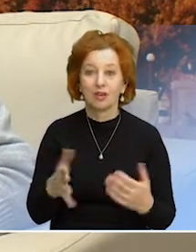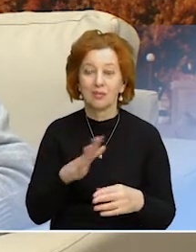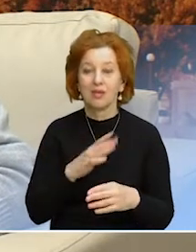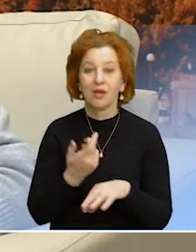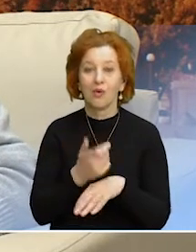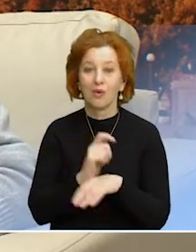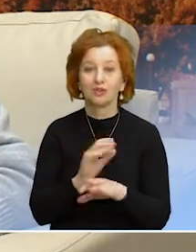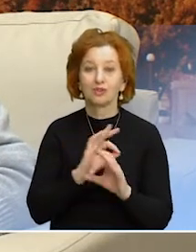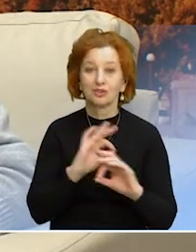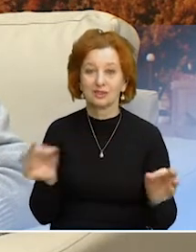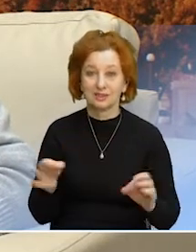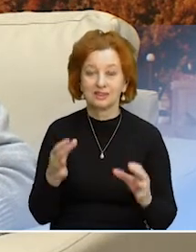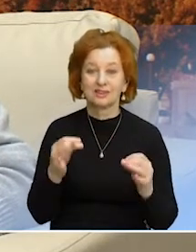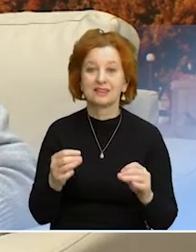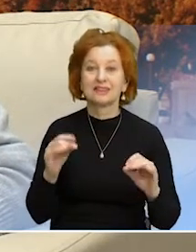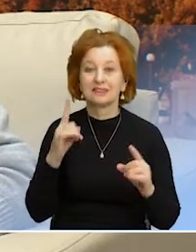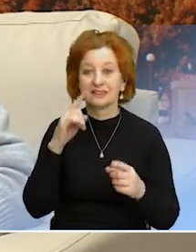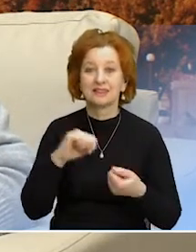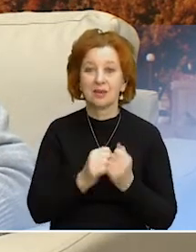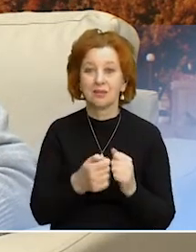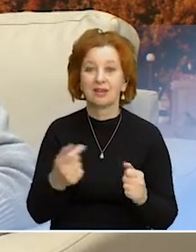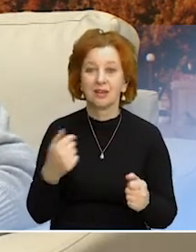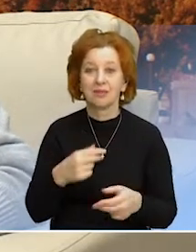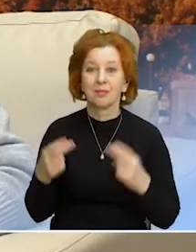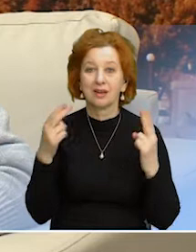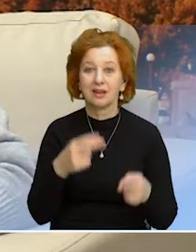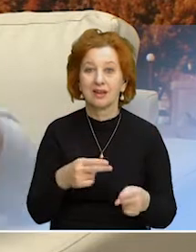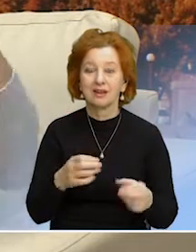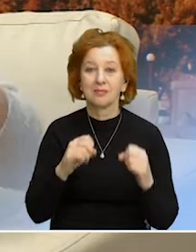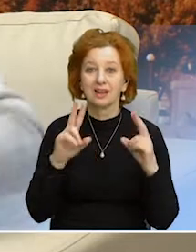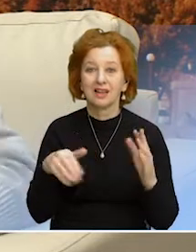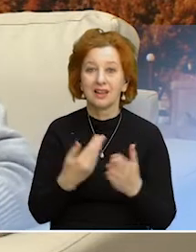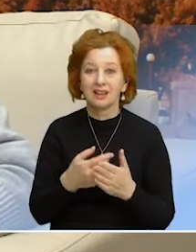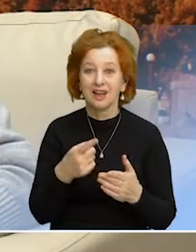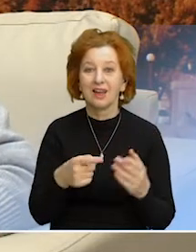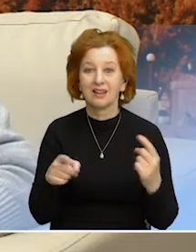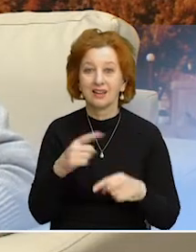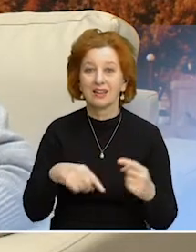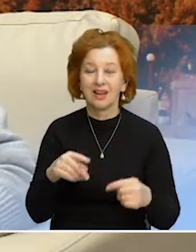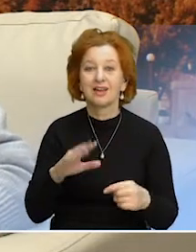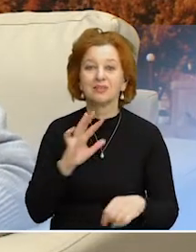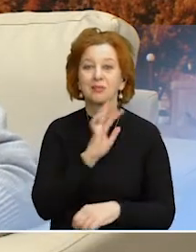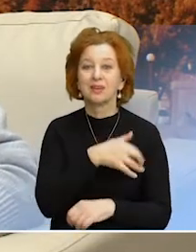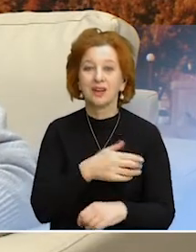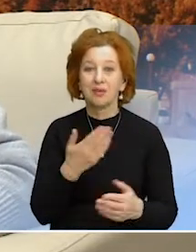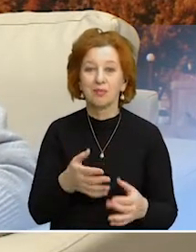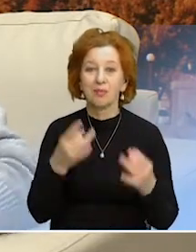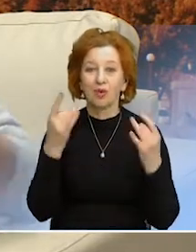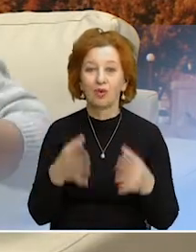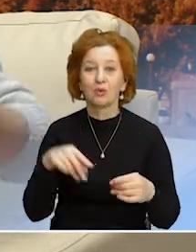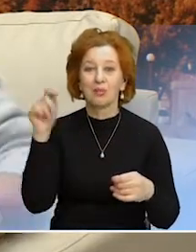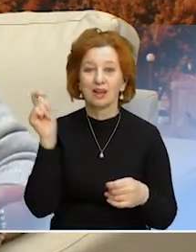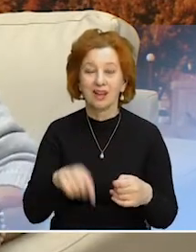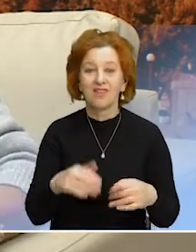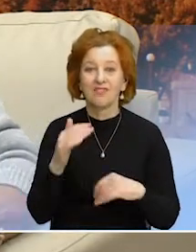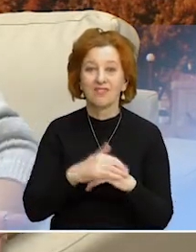было очень здорово. А один из запоминающихся моментов, к нам приехал гость специально для радиоэфира из Петербурга. Просто